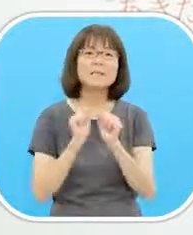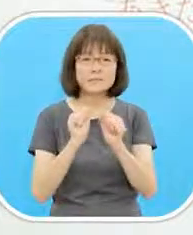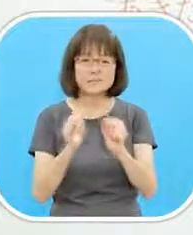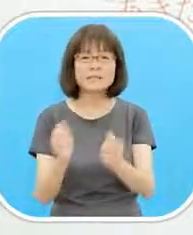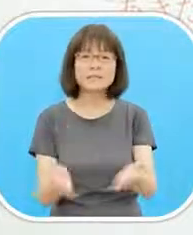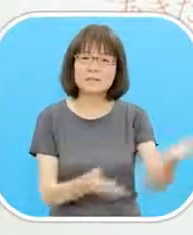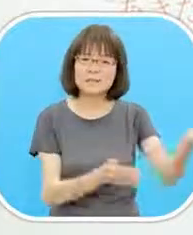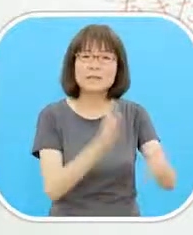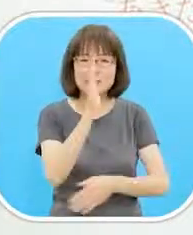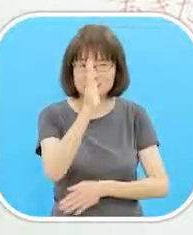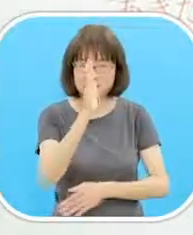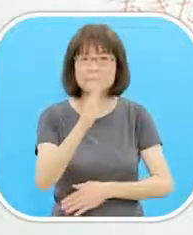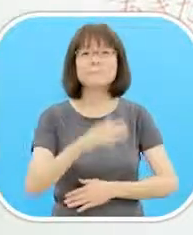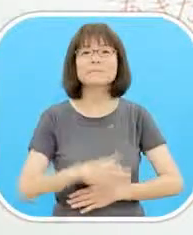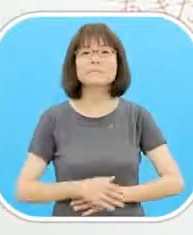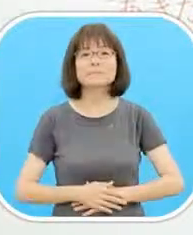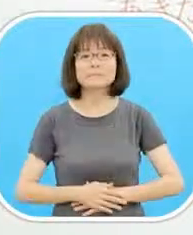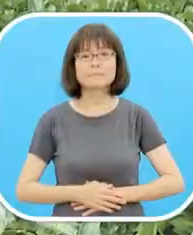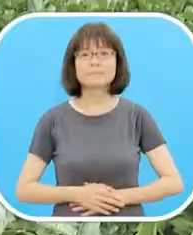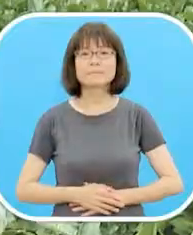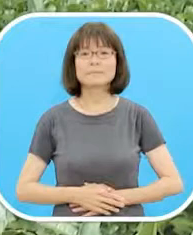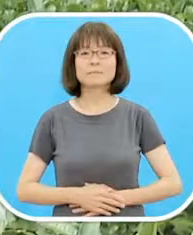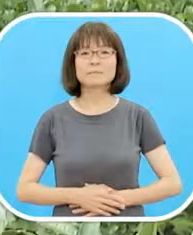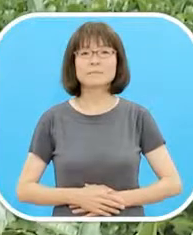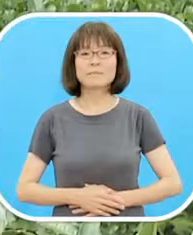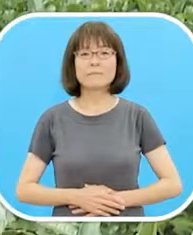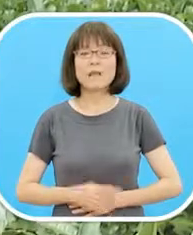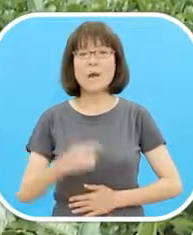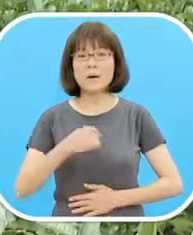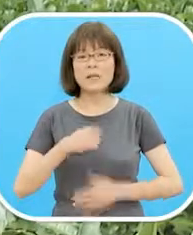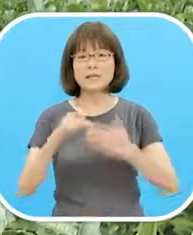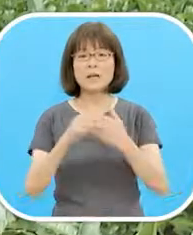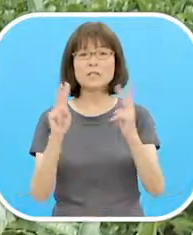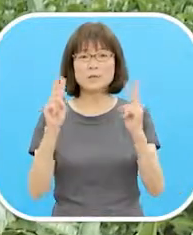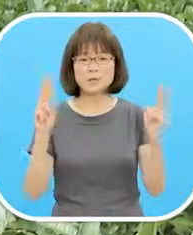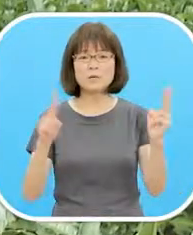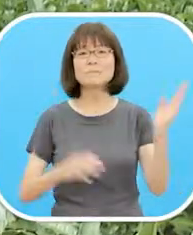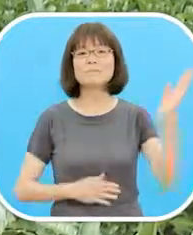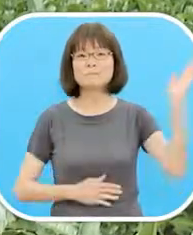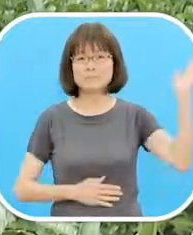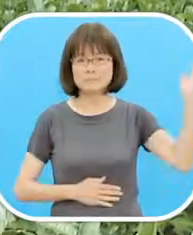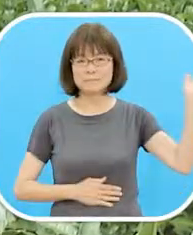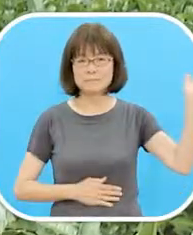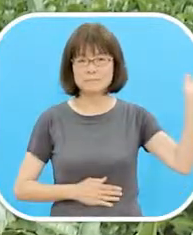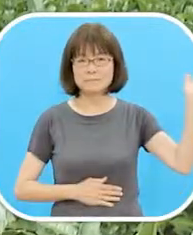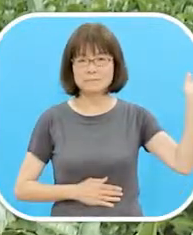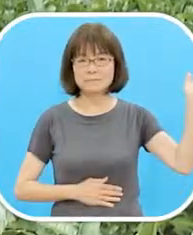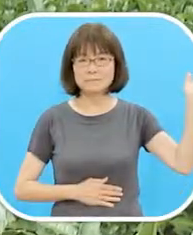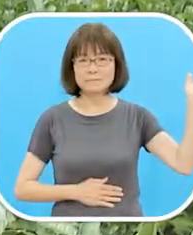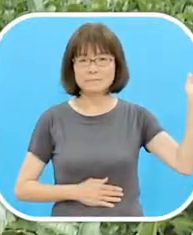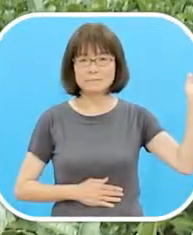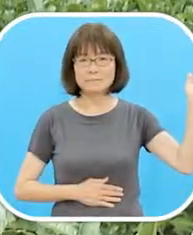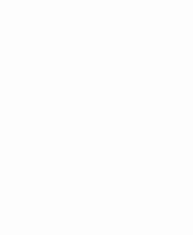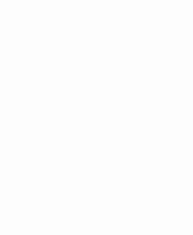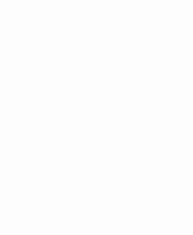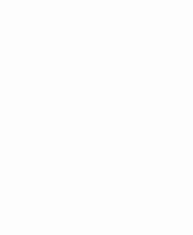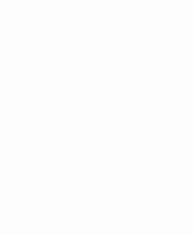売します。ぜひお出かけください。 私の秋田ビジョン、管理栄養士になります。